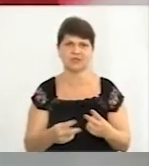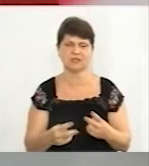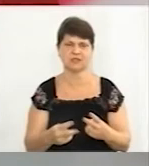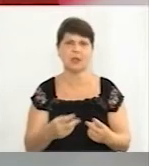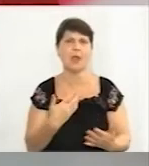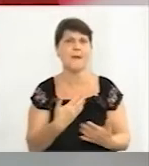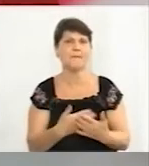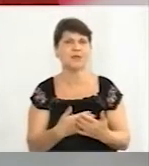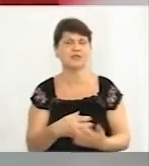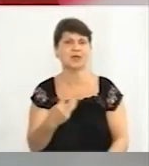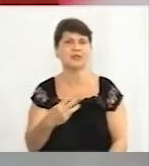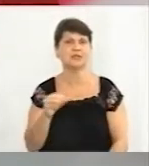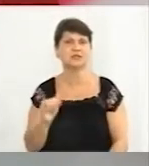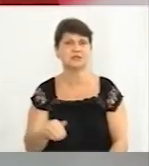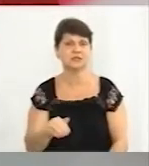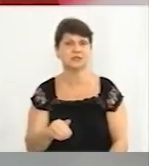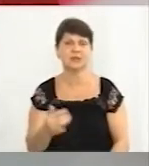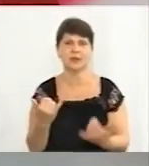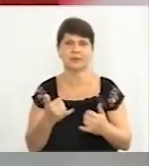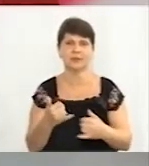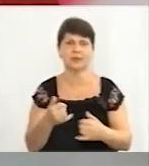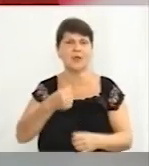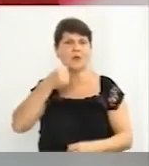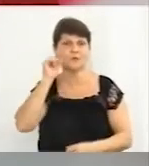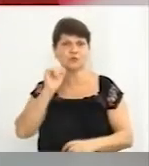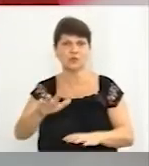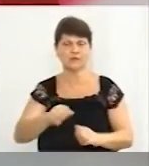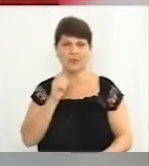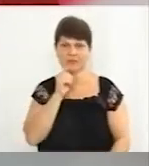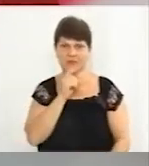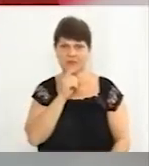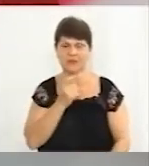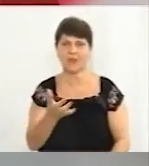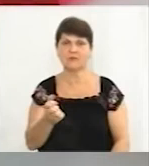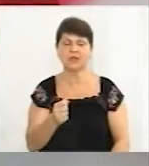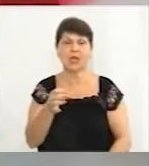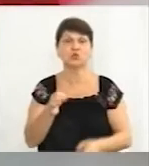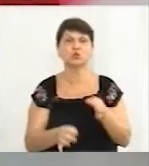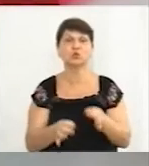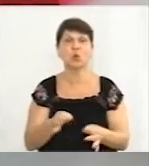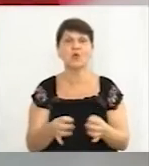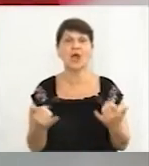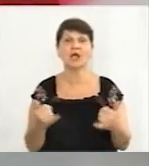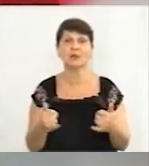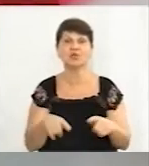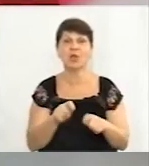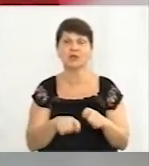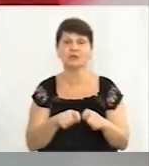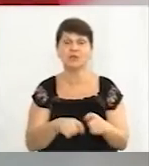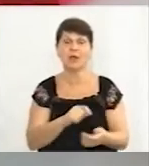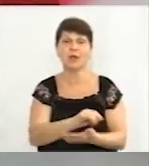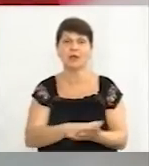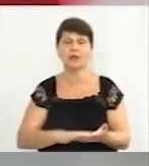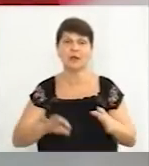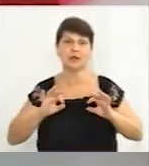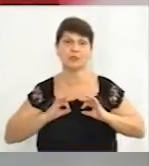Близько 30 тисяч літрів антисептику, вилучених учора на Вінниччині, взяли на судово-хімічну експертизу. Далі прокуратура області